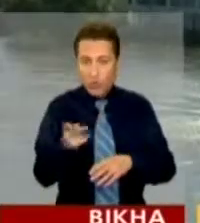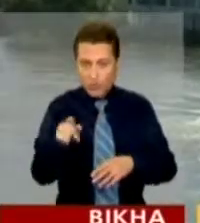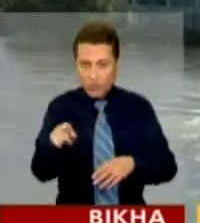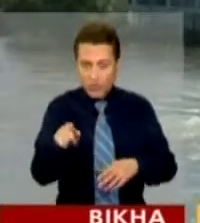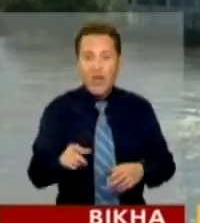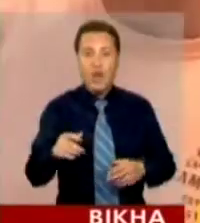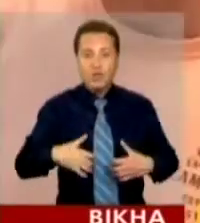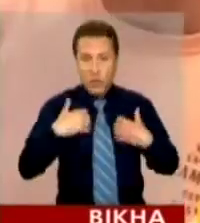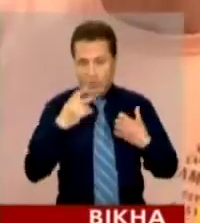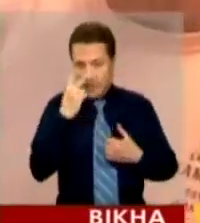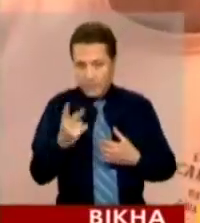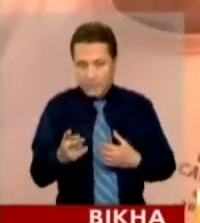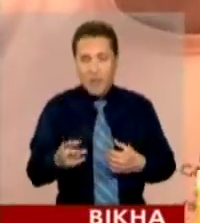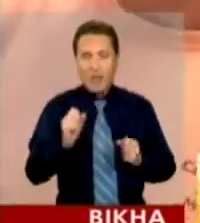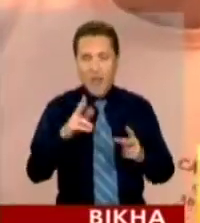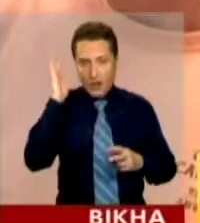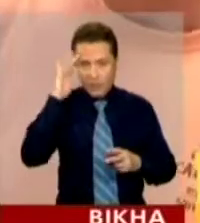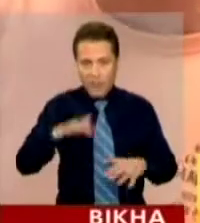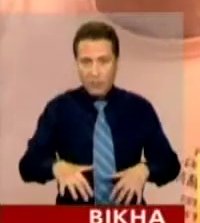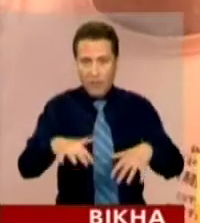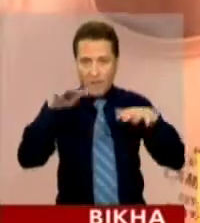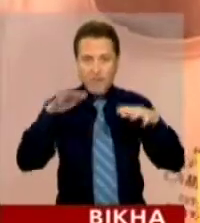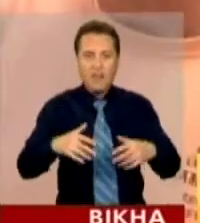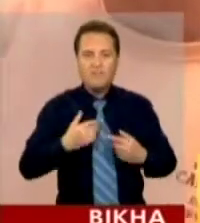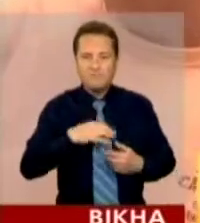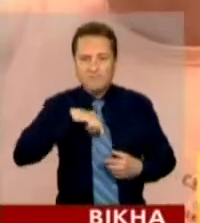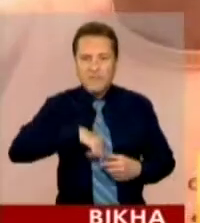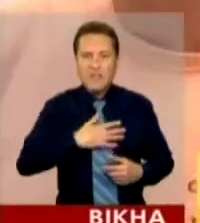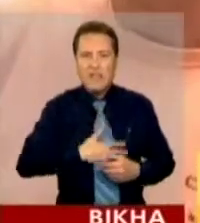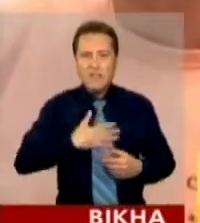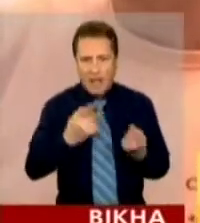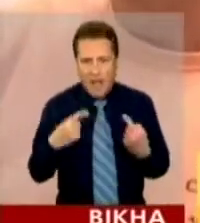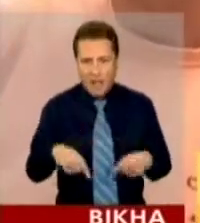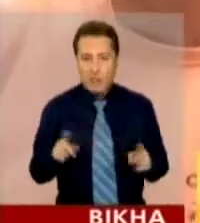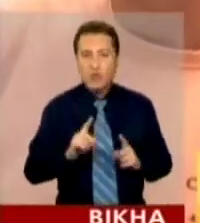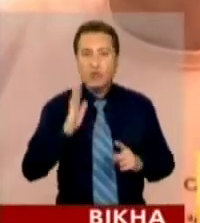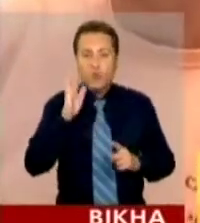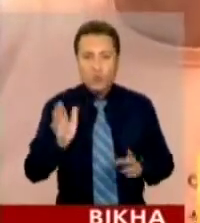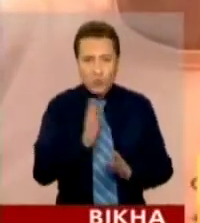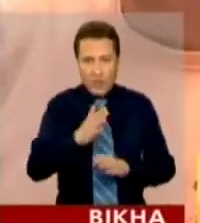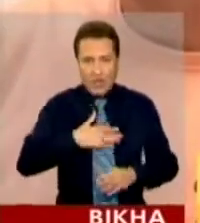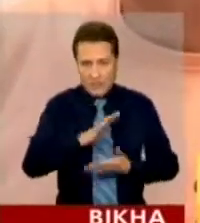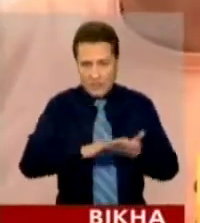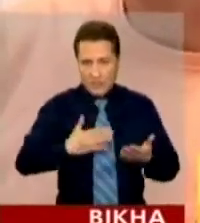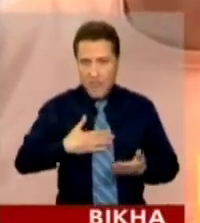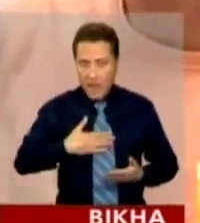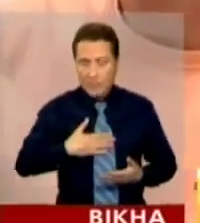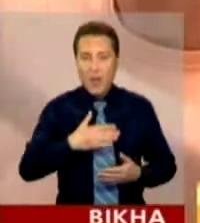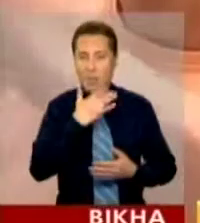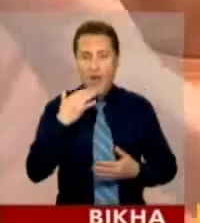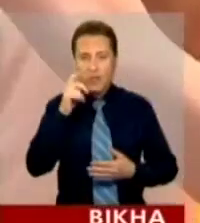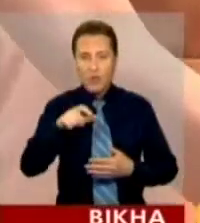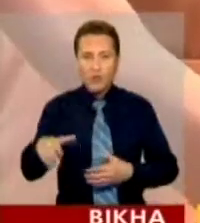як прибуває вода. У нас депресія, страшна депресія. Що з нами буде? Чимало людей вже евакуювали. Ми теж